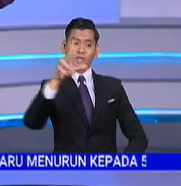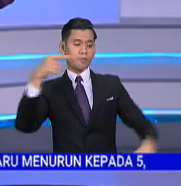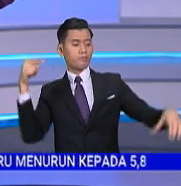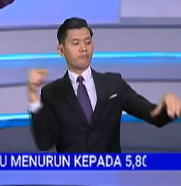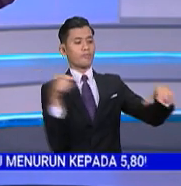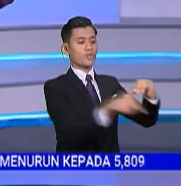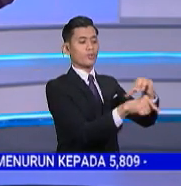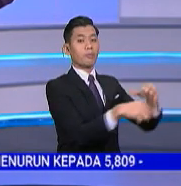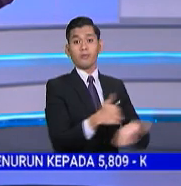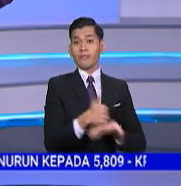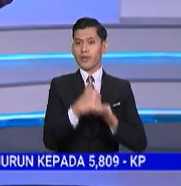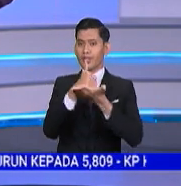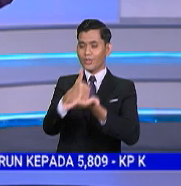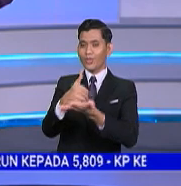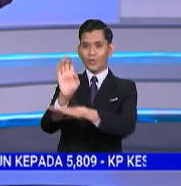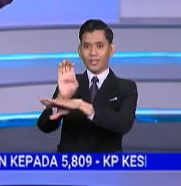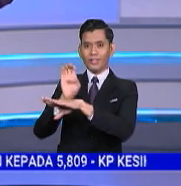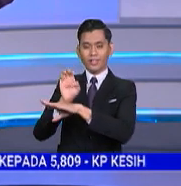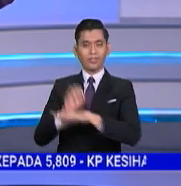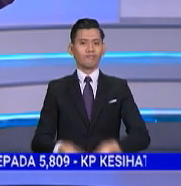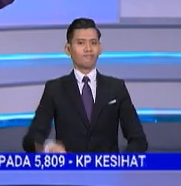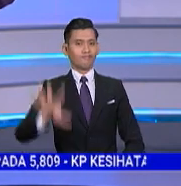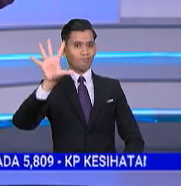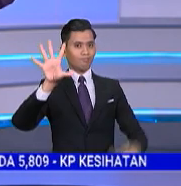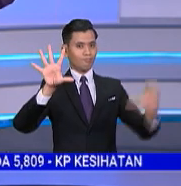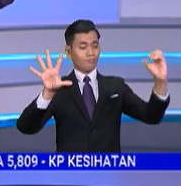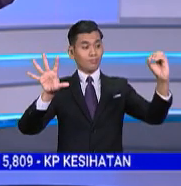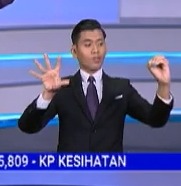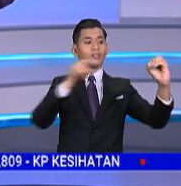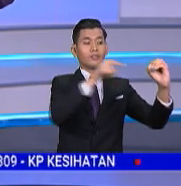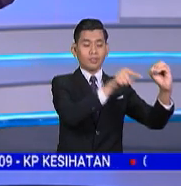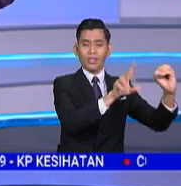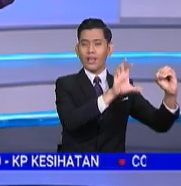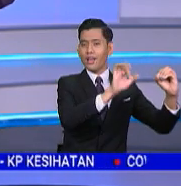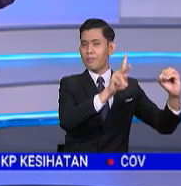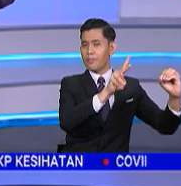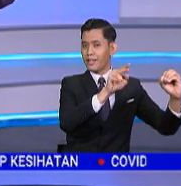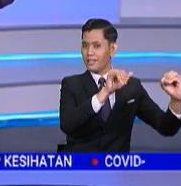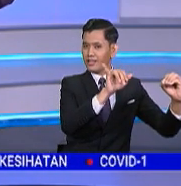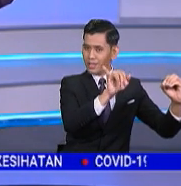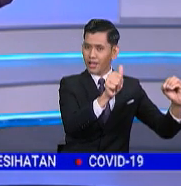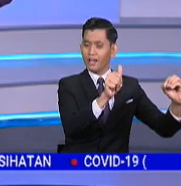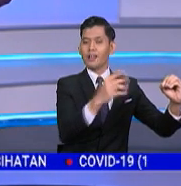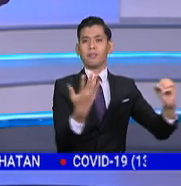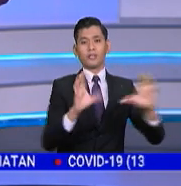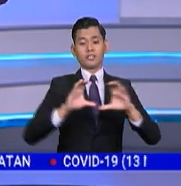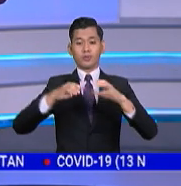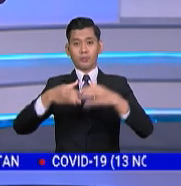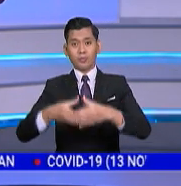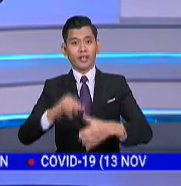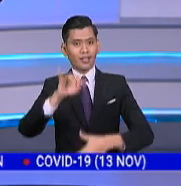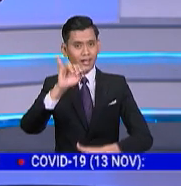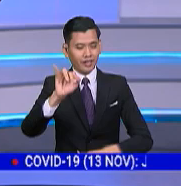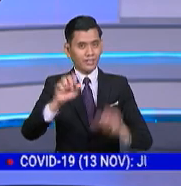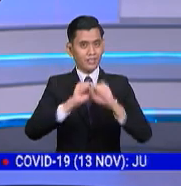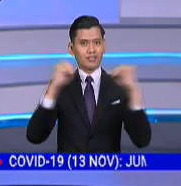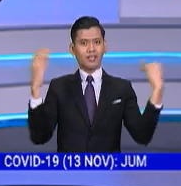membantu England meraih kemenangan 5-0 menewaskan Albania dalam aksi kumpulan I di Stadium Wembley.